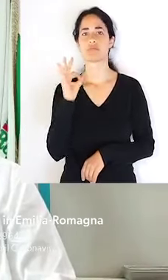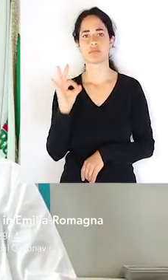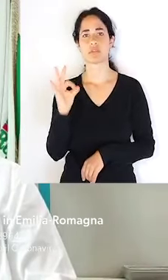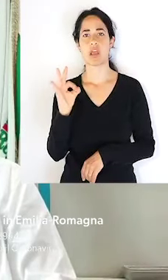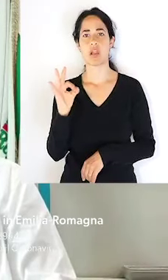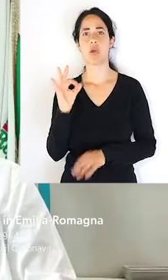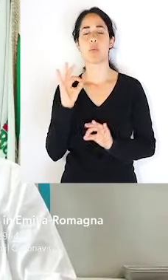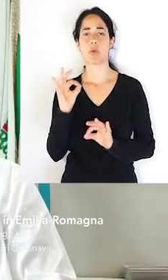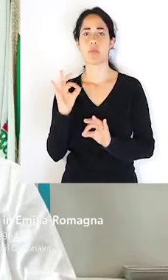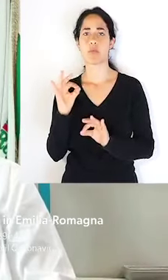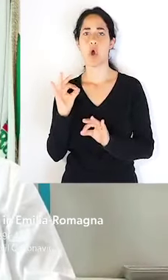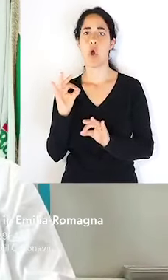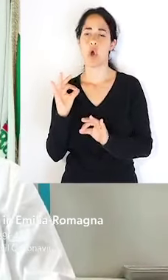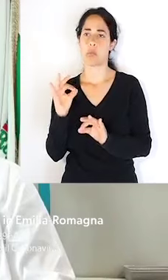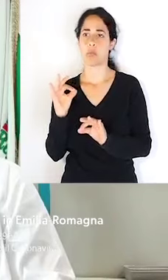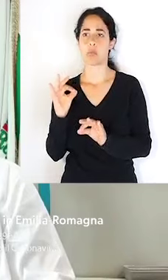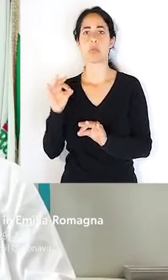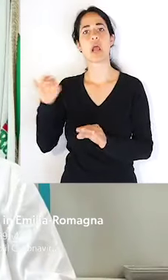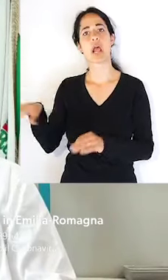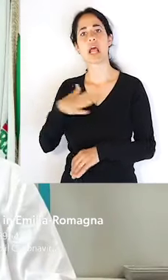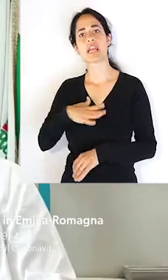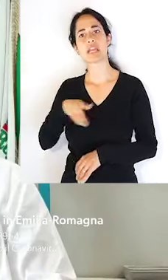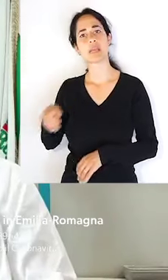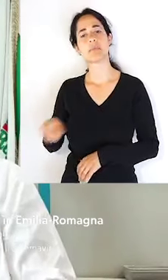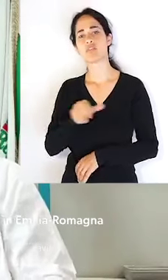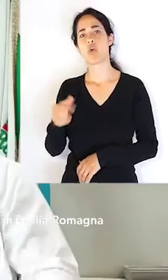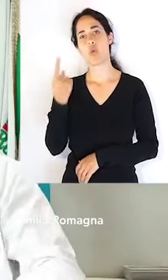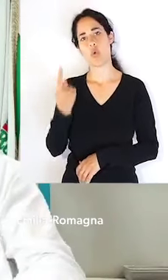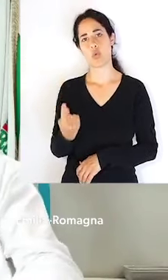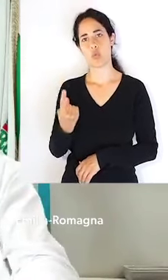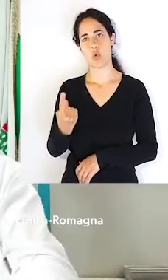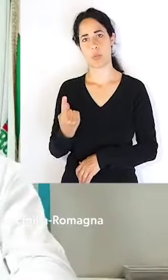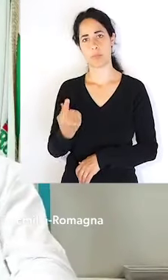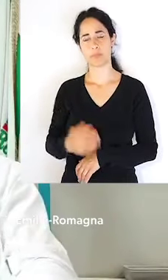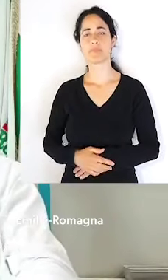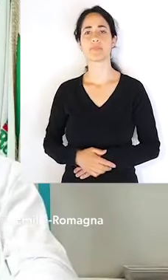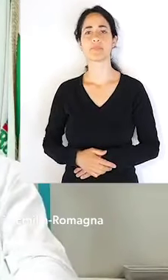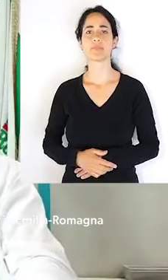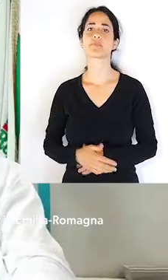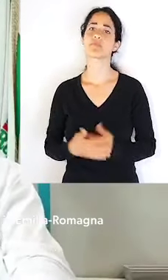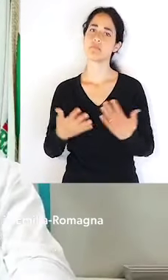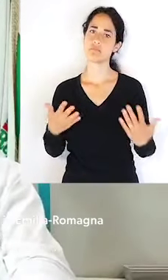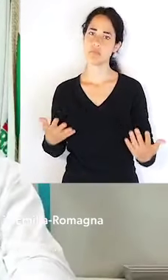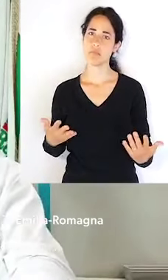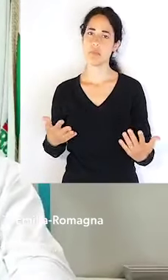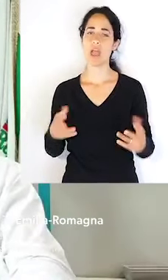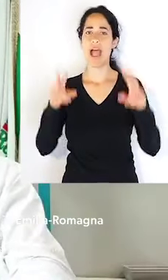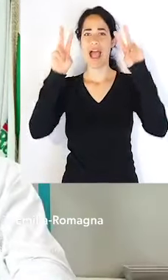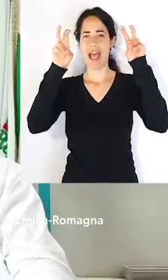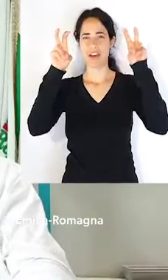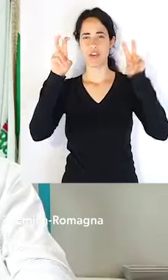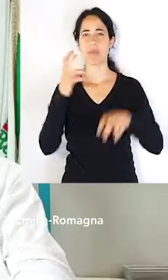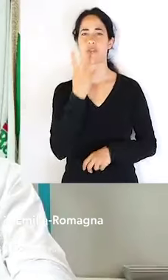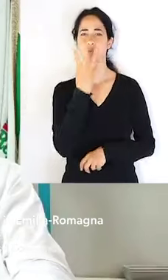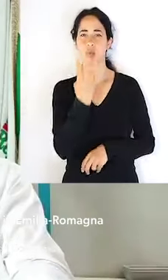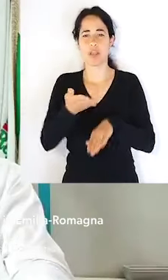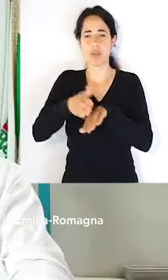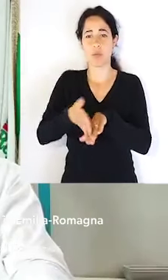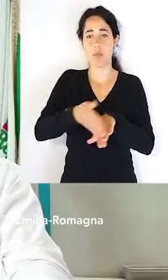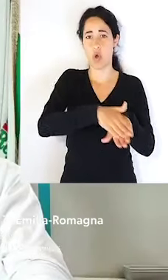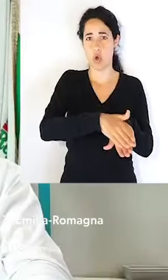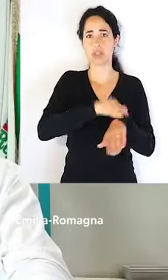Cesena 0 casi positivi e a Rimini un caso positivo. Per quello che riguarda i 4 decessi,